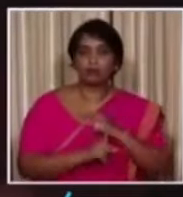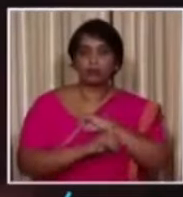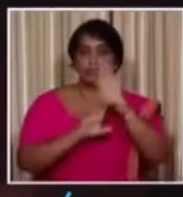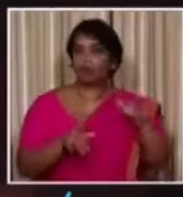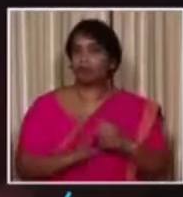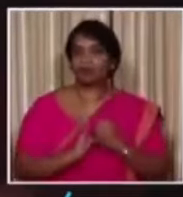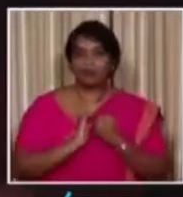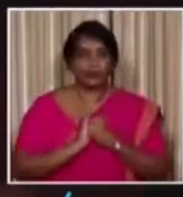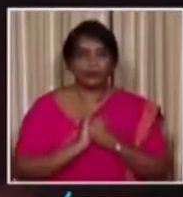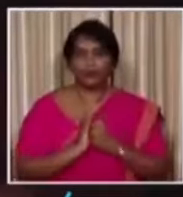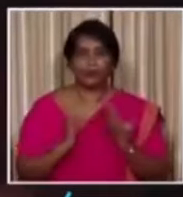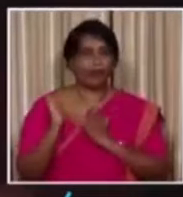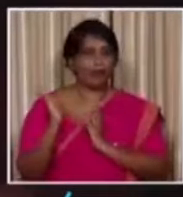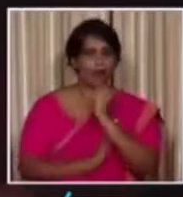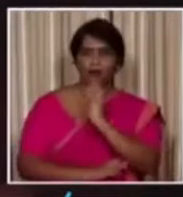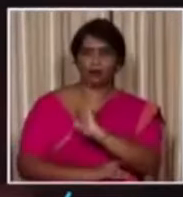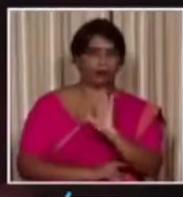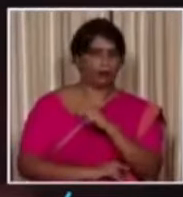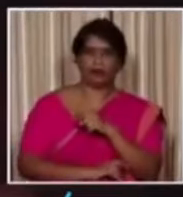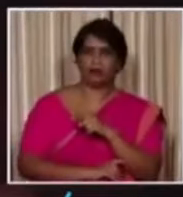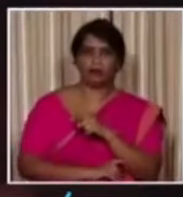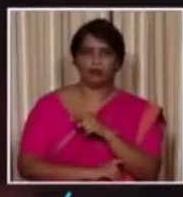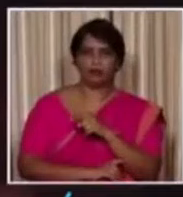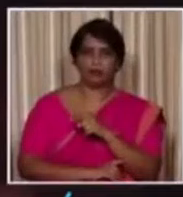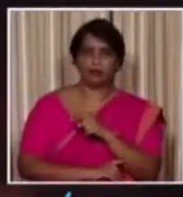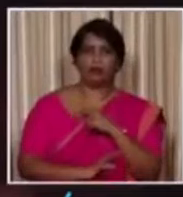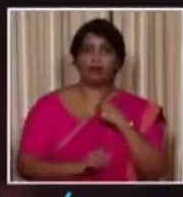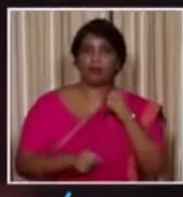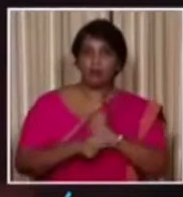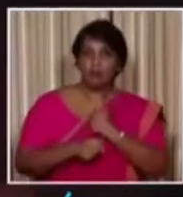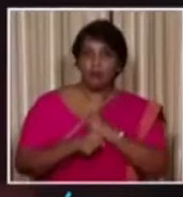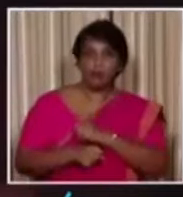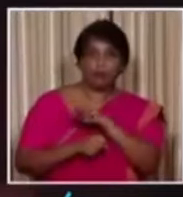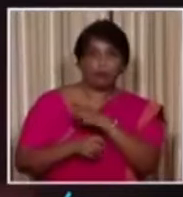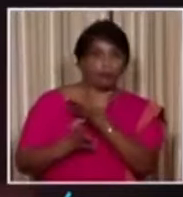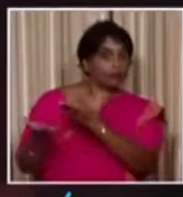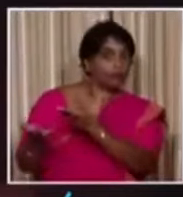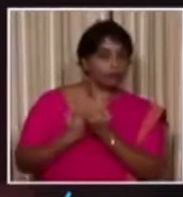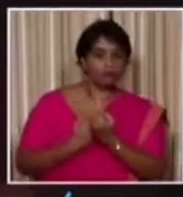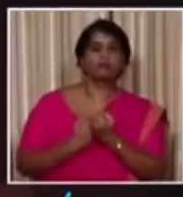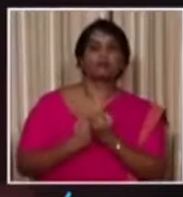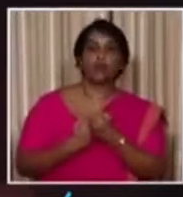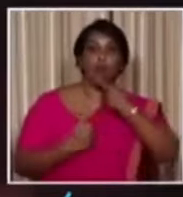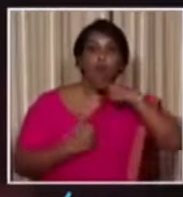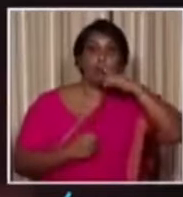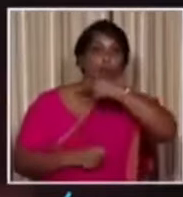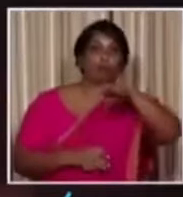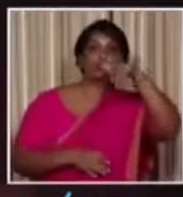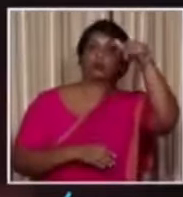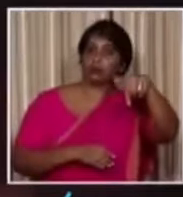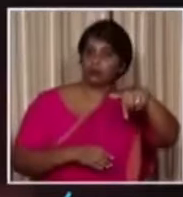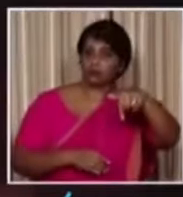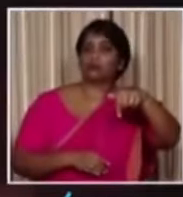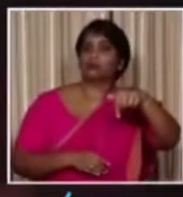කාටවත් සදාචාර සම්පන්න අයිතියක් නැහැ රාජ්‍ය දේපල උපයෝගී කරගෙන මූද මැදට